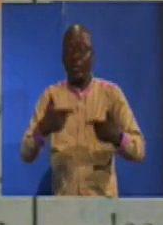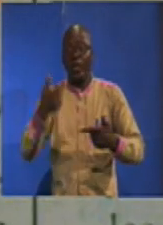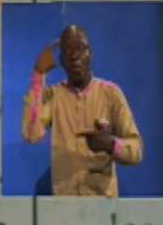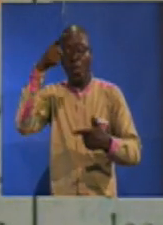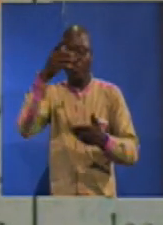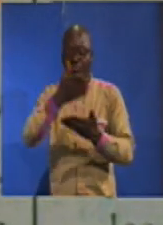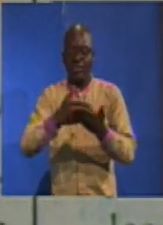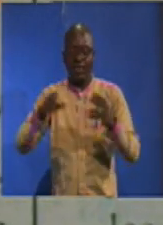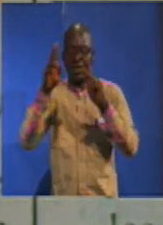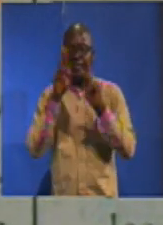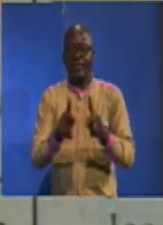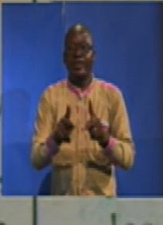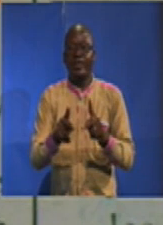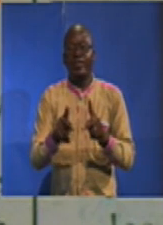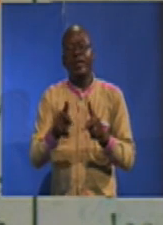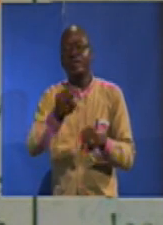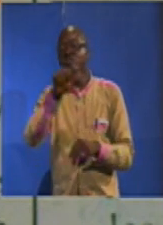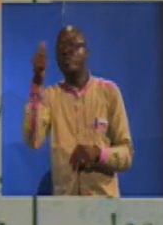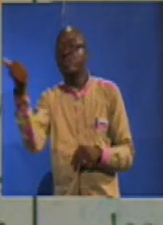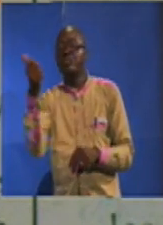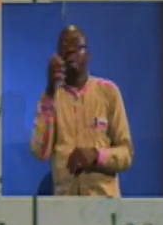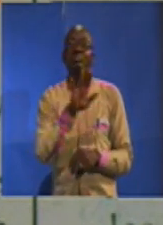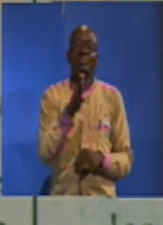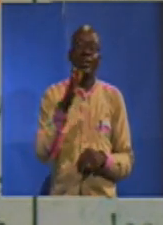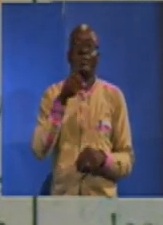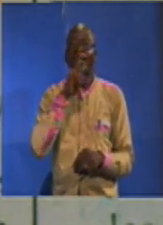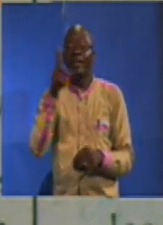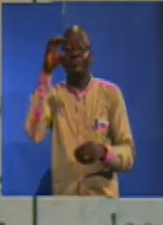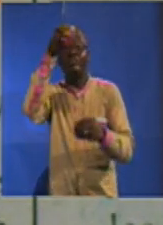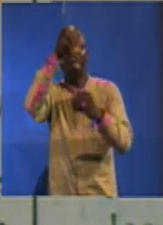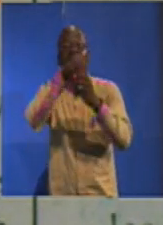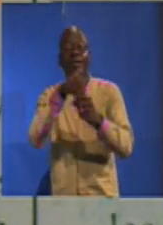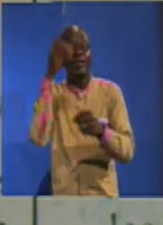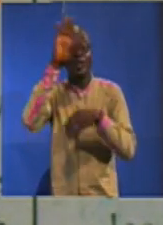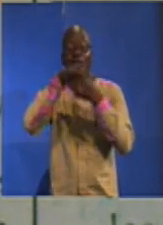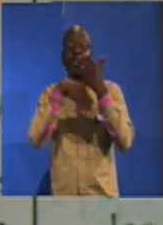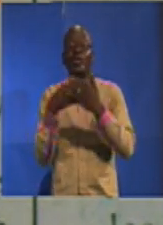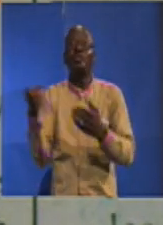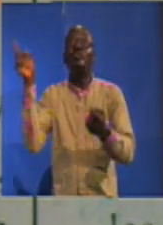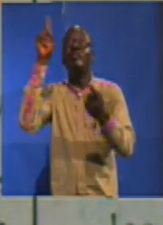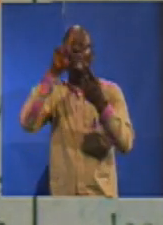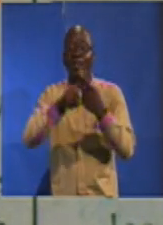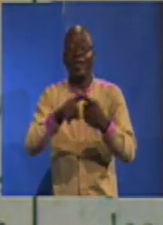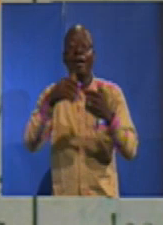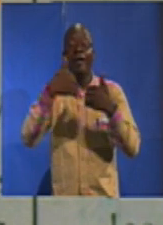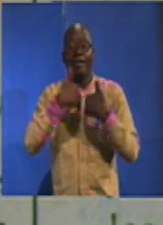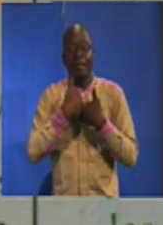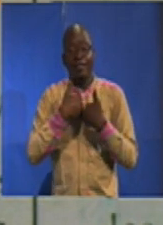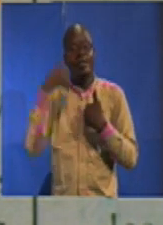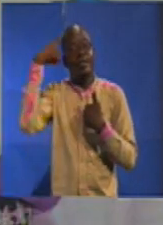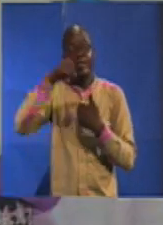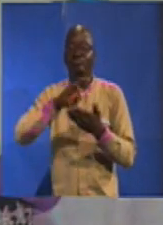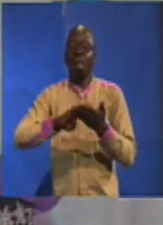accusés, pendant que d'autres qui semblaient être enfoncés jusqu'au cou bénéficient plutôt de réquisitions